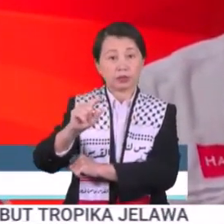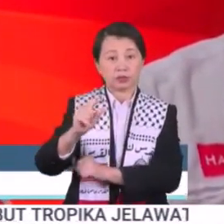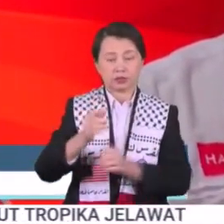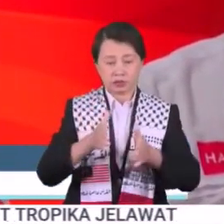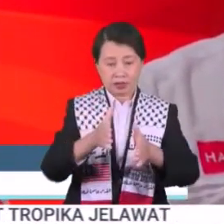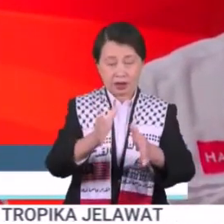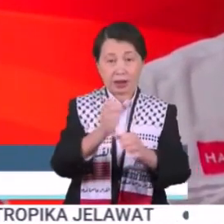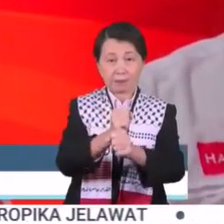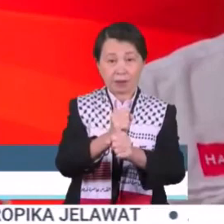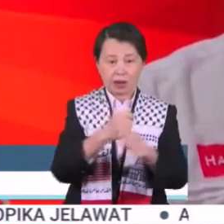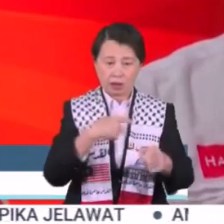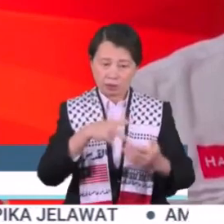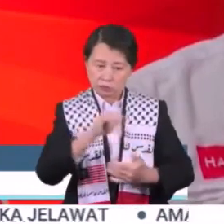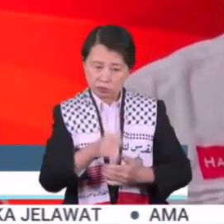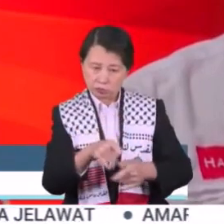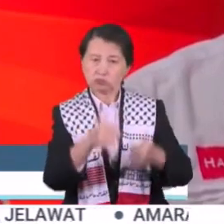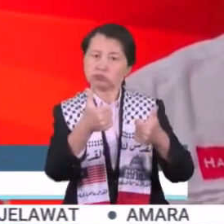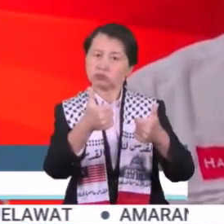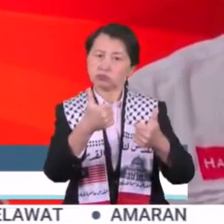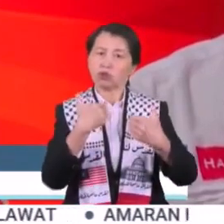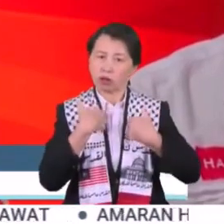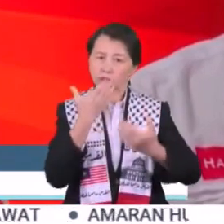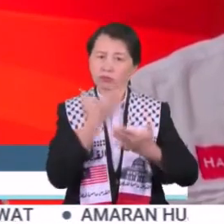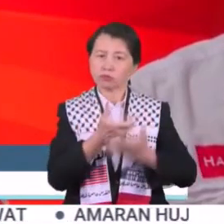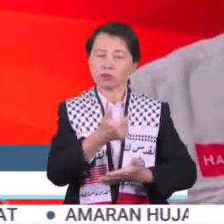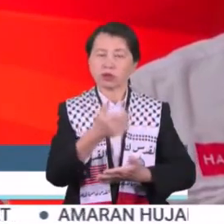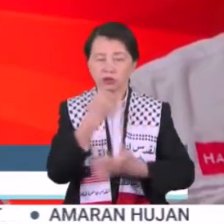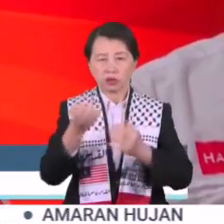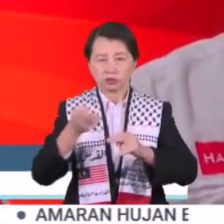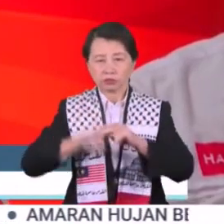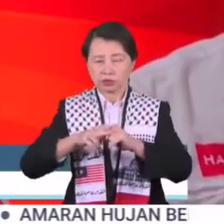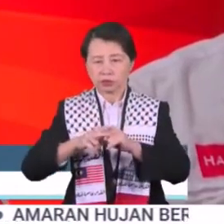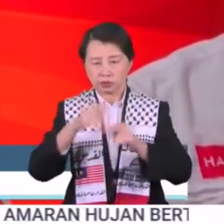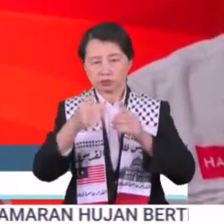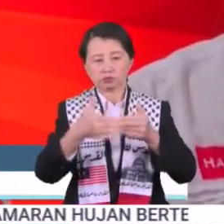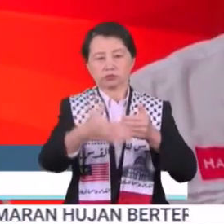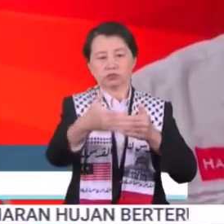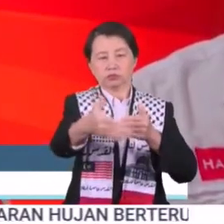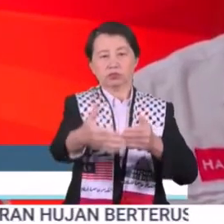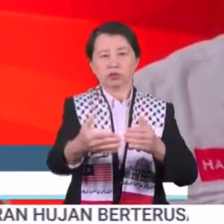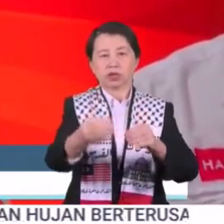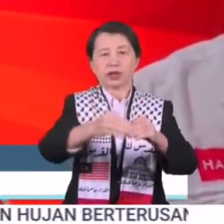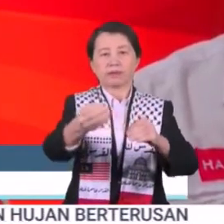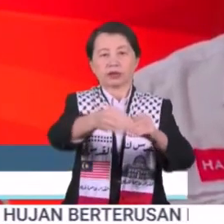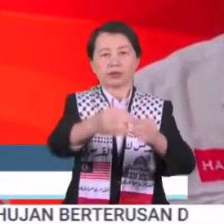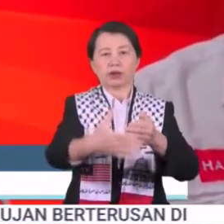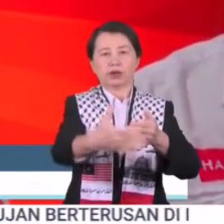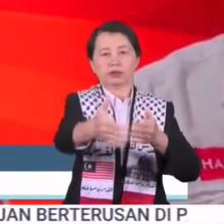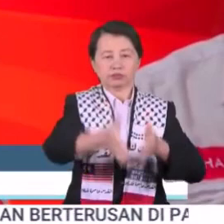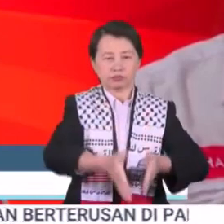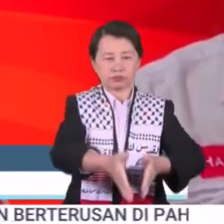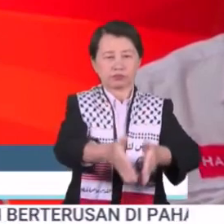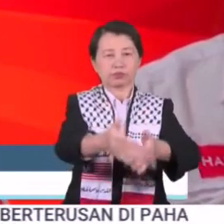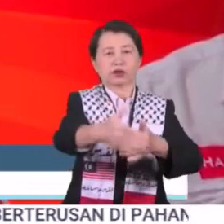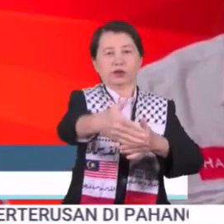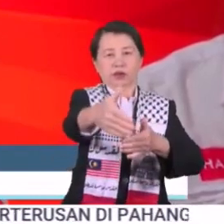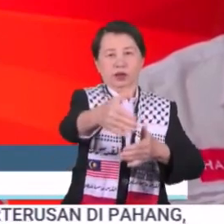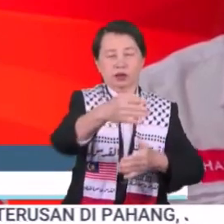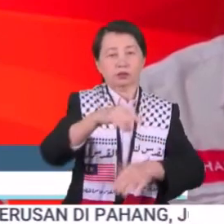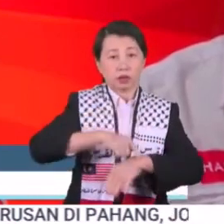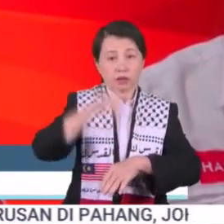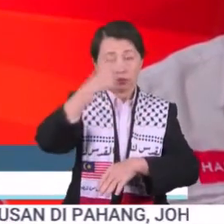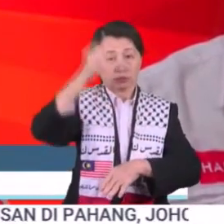keberkesanannya jumr ridership telah bertambah untuk laluan tersebut dan masa untuk